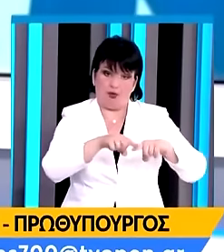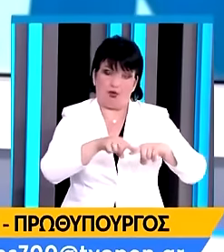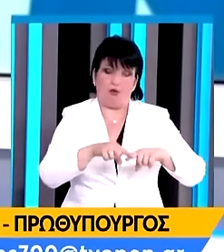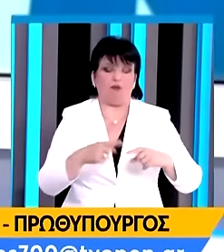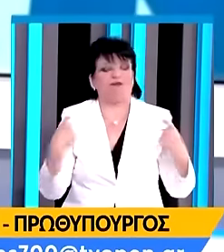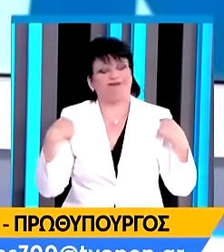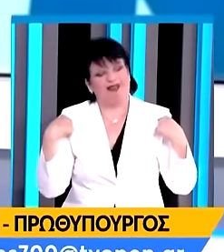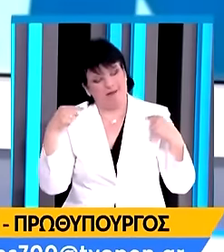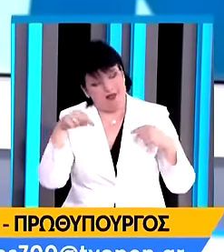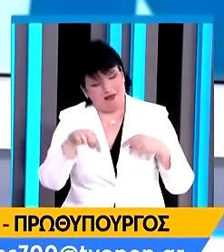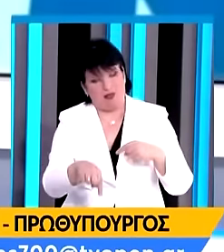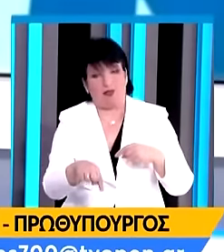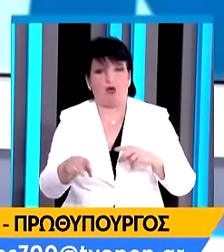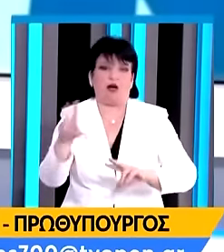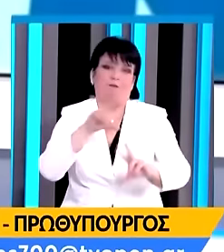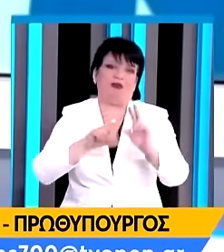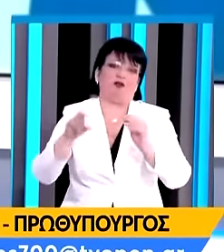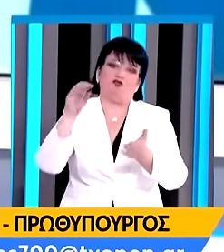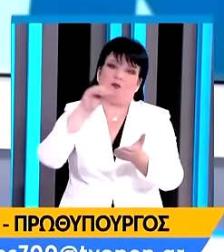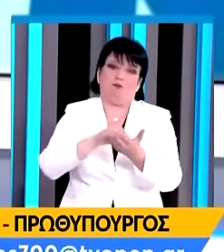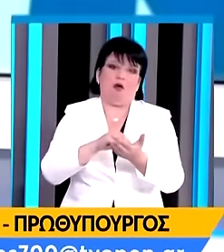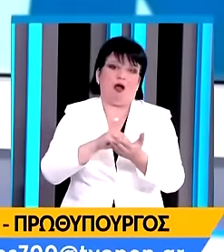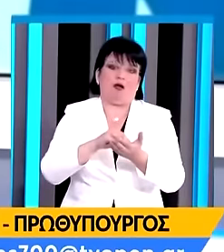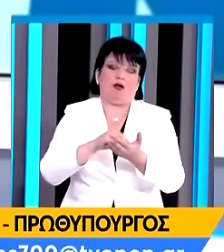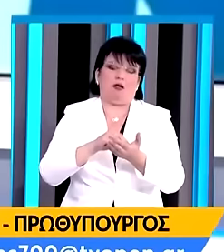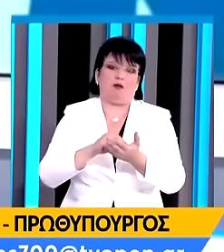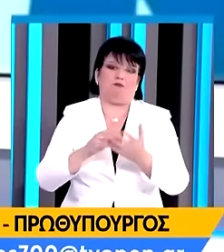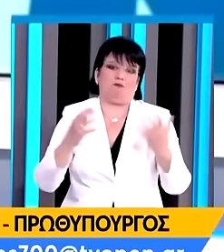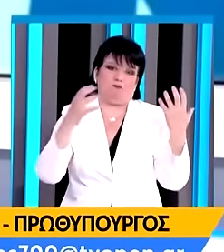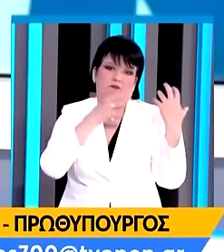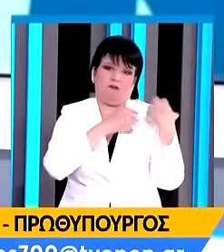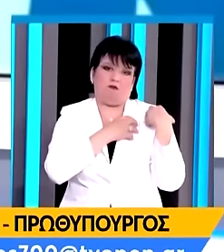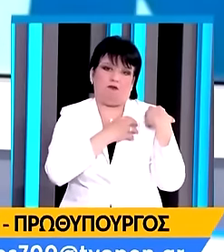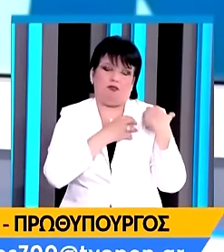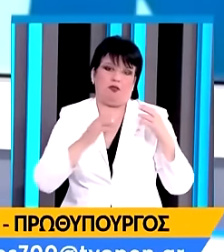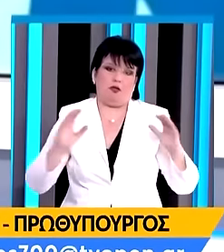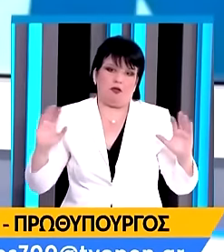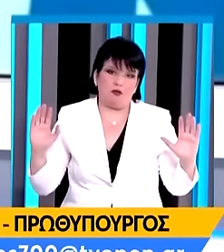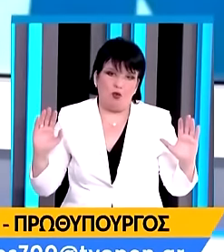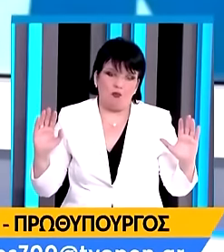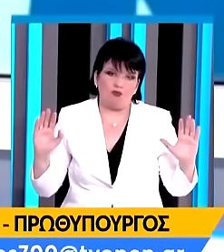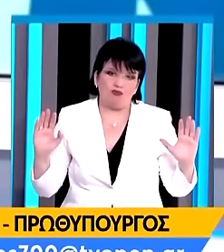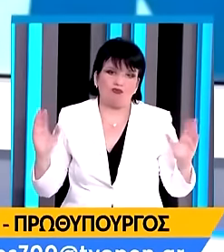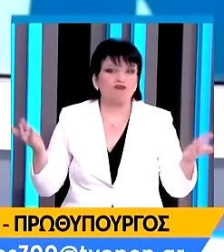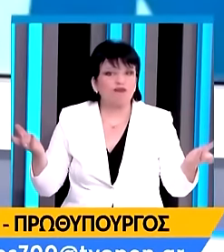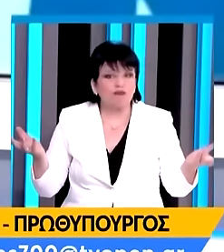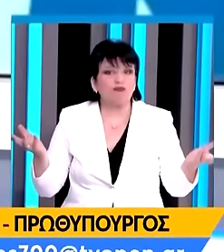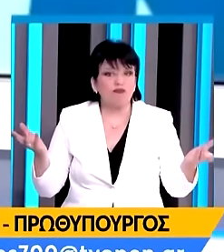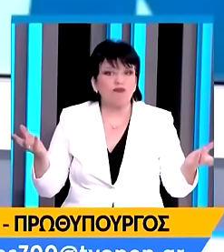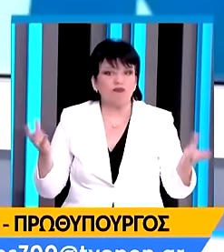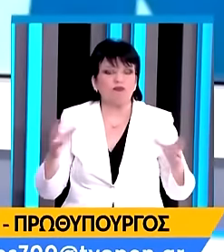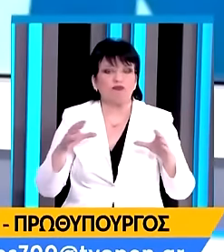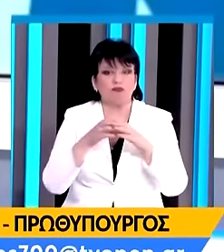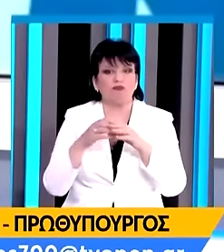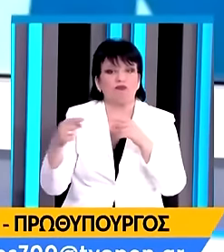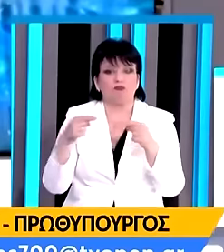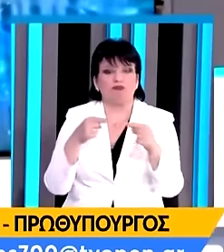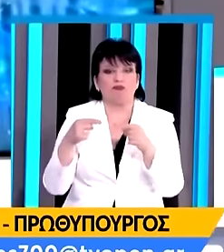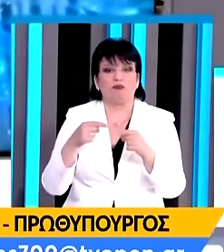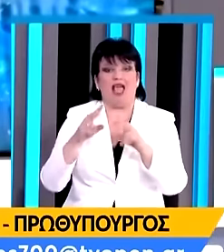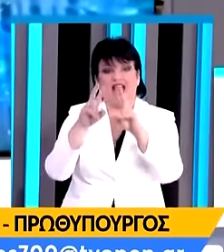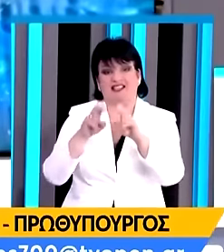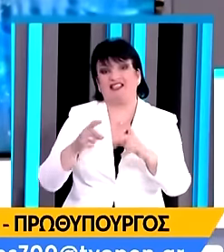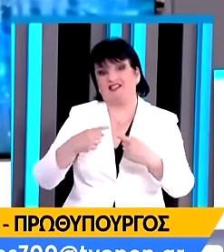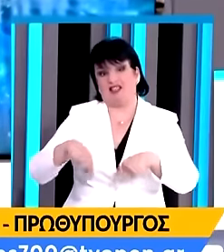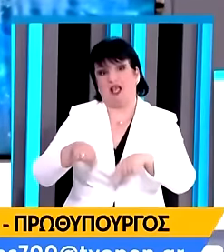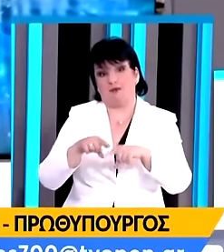συζητήσουμε όλα στη Βουλή. Ποτέ δεν κρυφτήκαμε από τη Βουλή. Αλλά η ευθύνη κατάρτισης κατηγορητηρίου ανήκει στην αντιπολίτευση. Έχει τα στοιχεία όμως στην Βουλή.